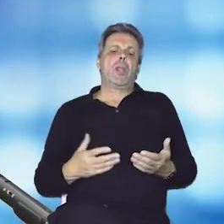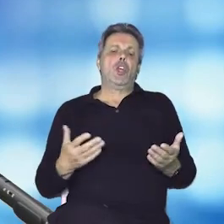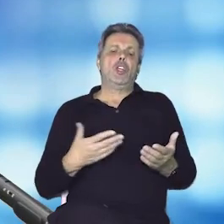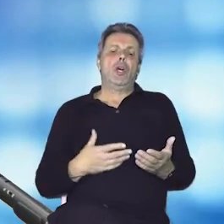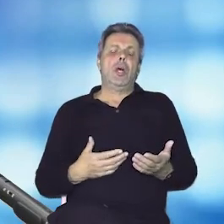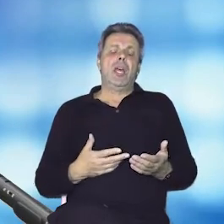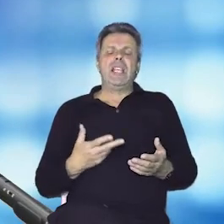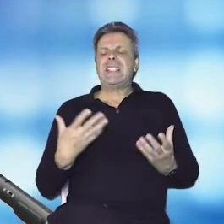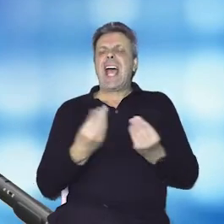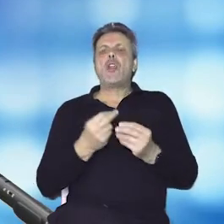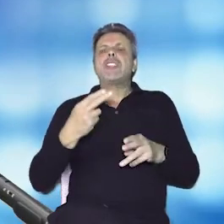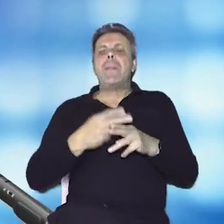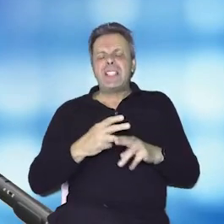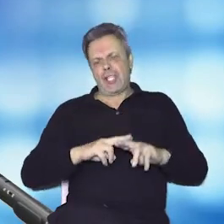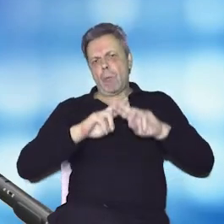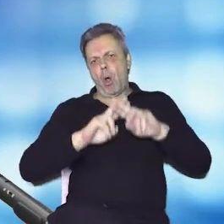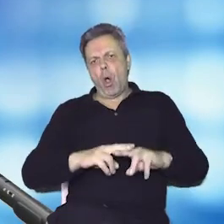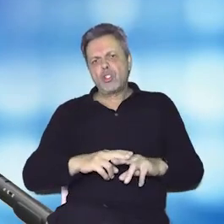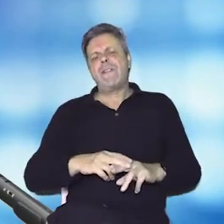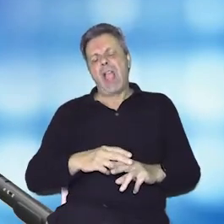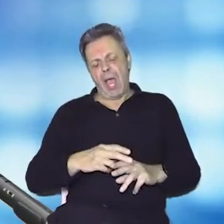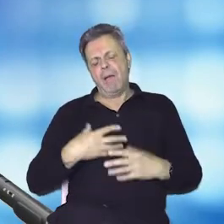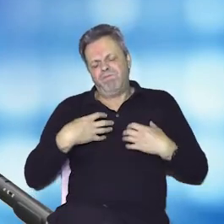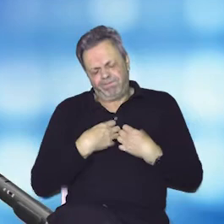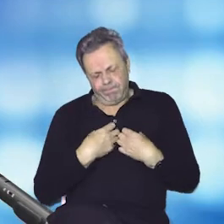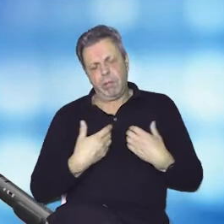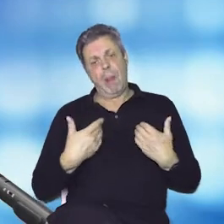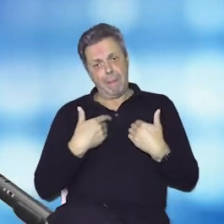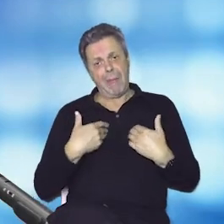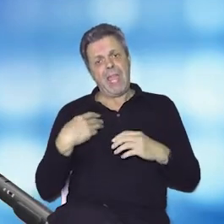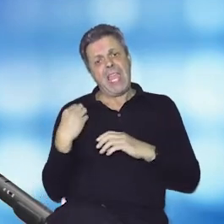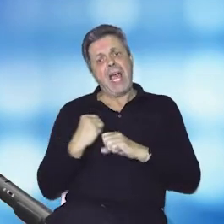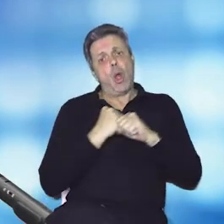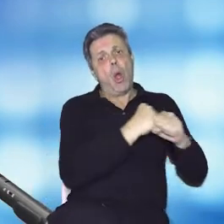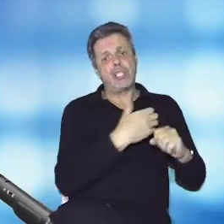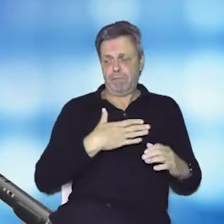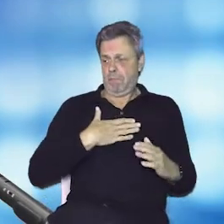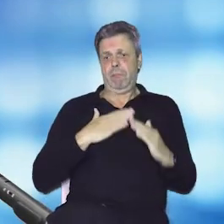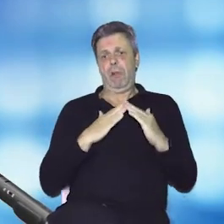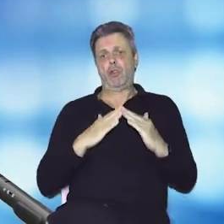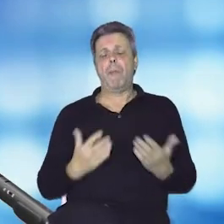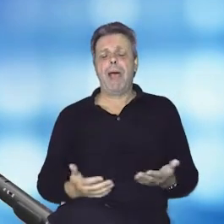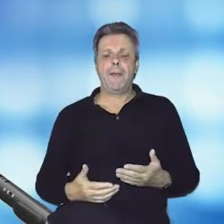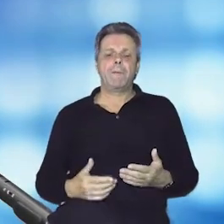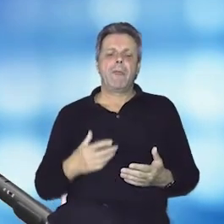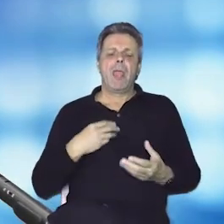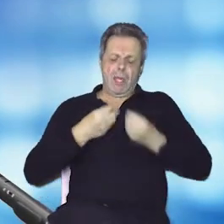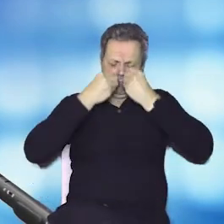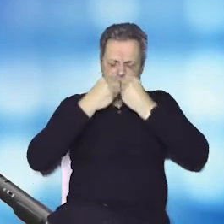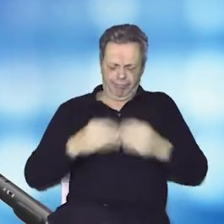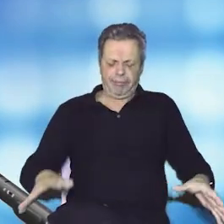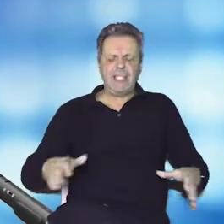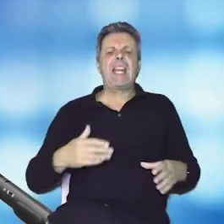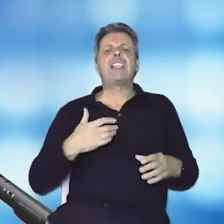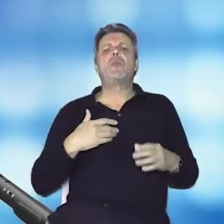što proživljam s pacijentom ostavlja naravno duboke traume i na meni koje ja nosim svojoj kući. Dakle, ja to donesem kući i stresem u svoju